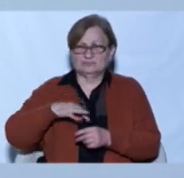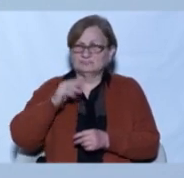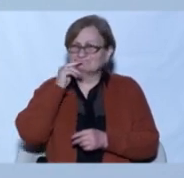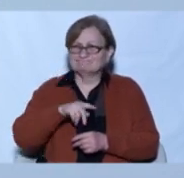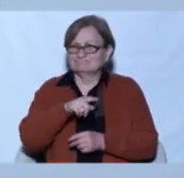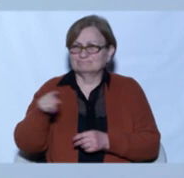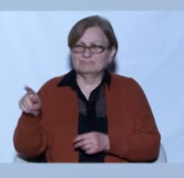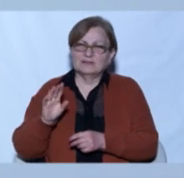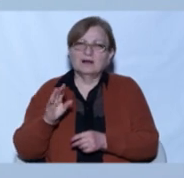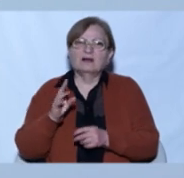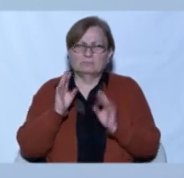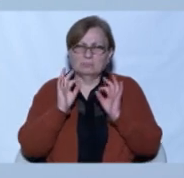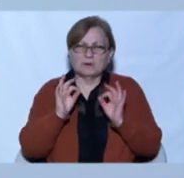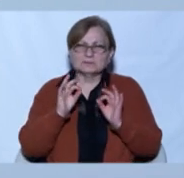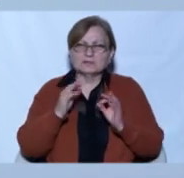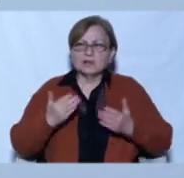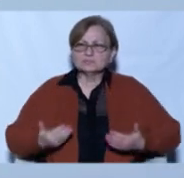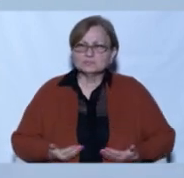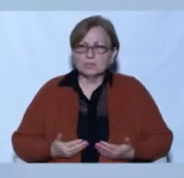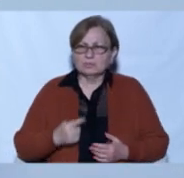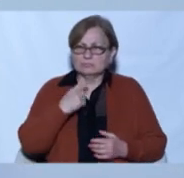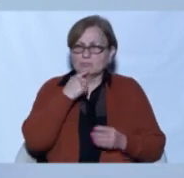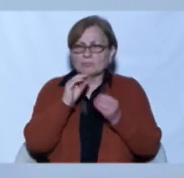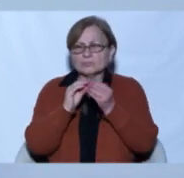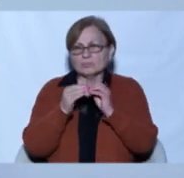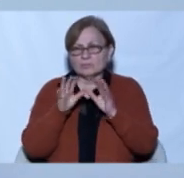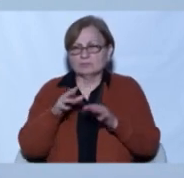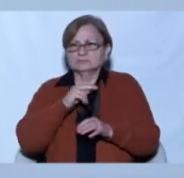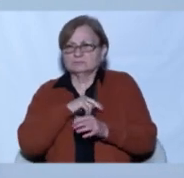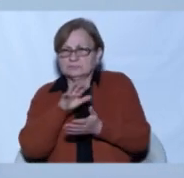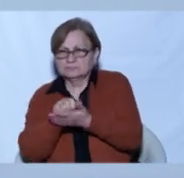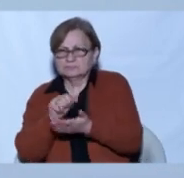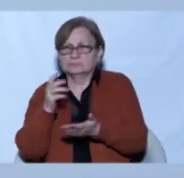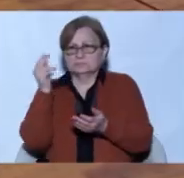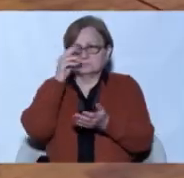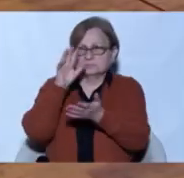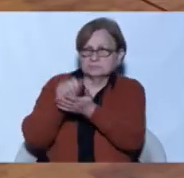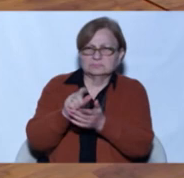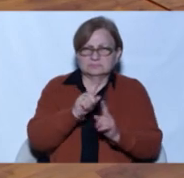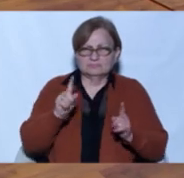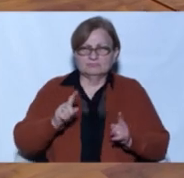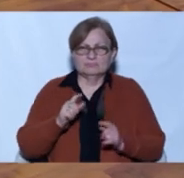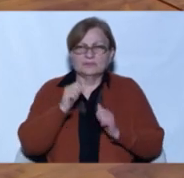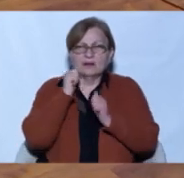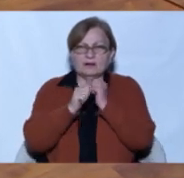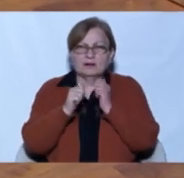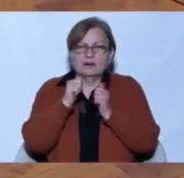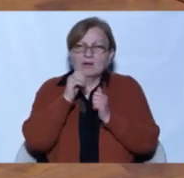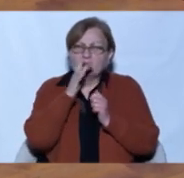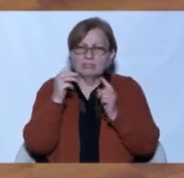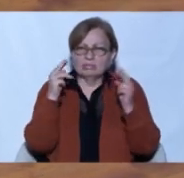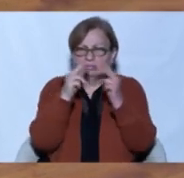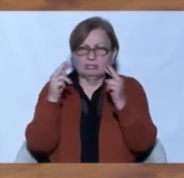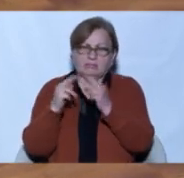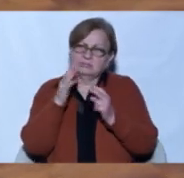რთული რეჟიმი გვაქვს ყოველდღიურ ცხოვრებაში და ხანდახან ისე რთულია ეს ყოველდღიური ცხოვრება, რომ ერთმანეთისთვის აღარ გრჩება